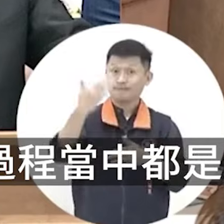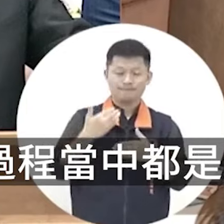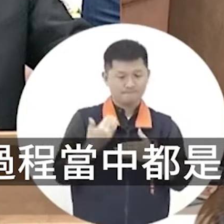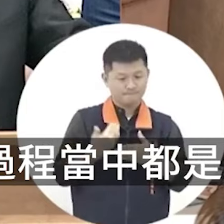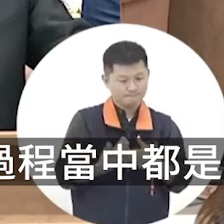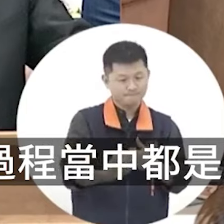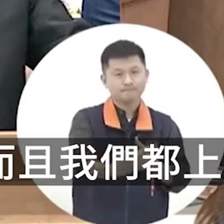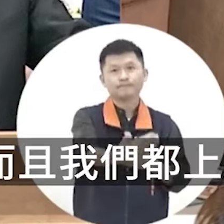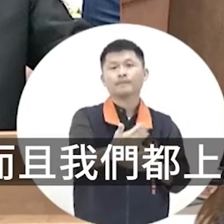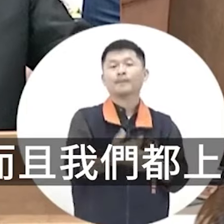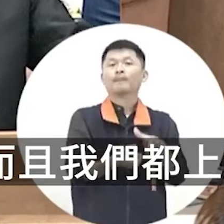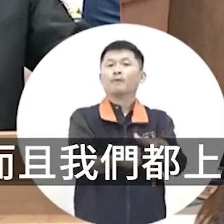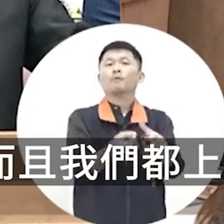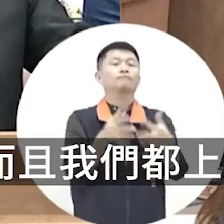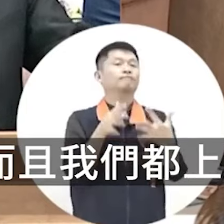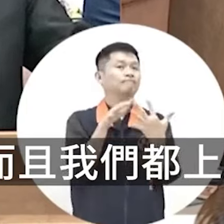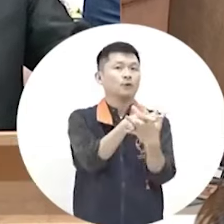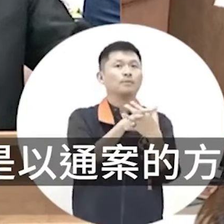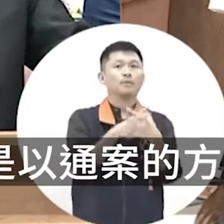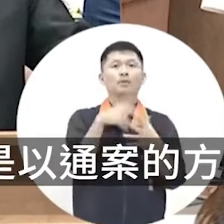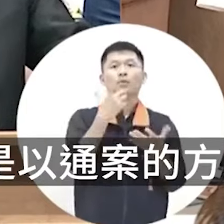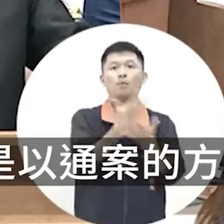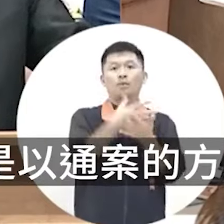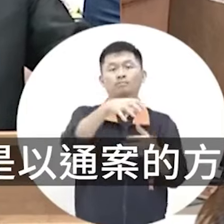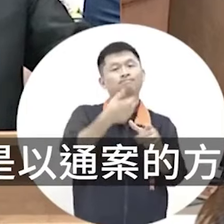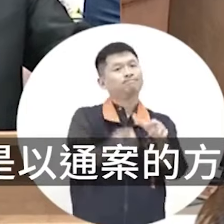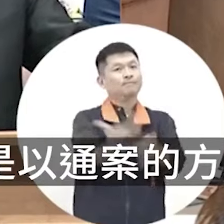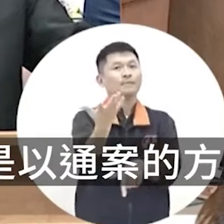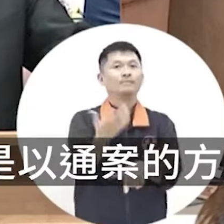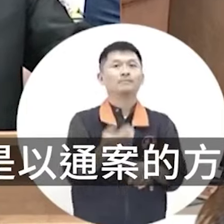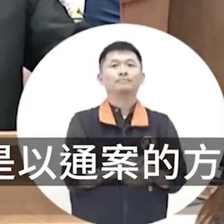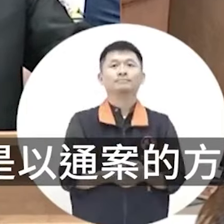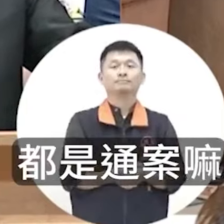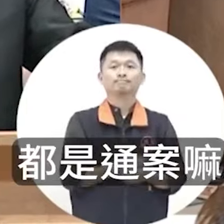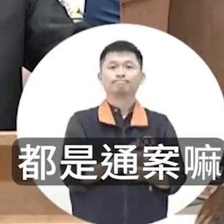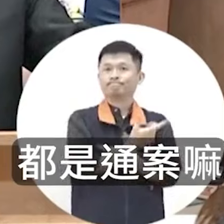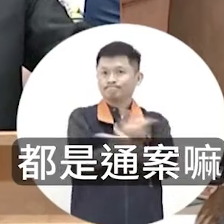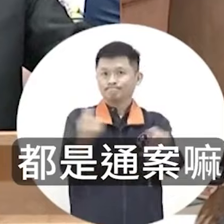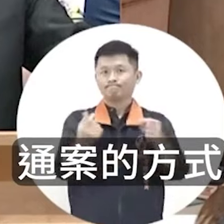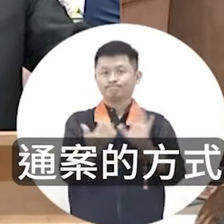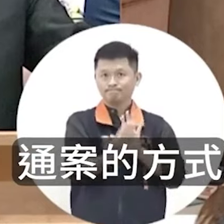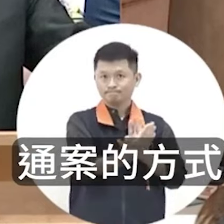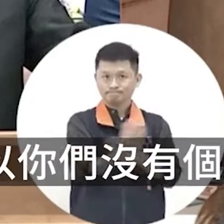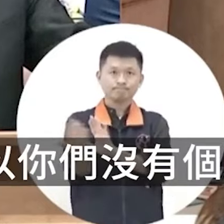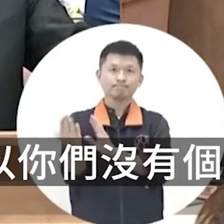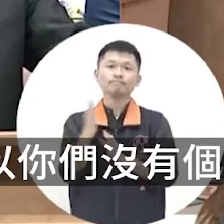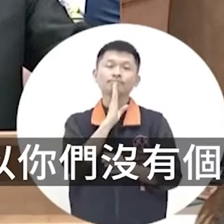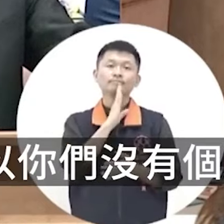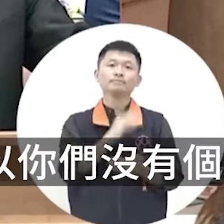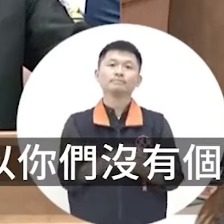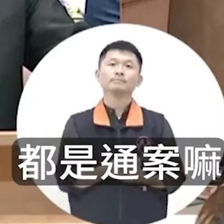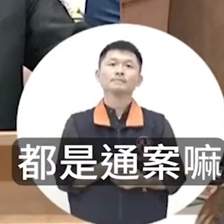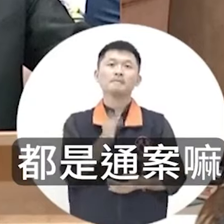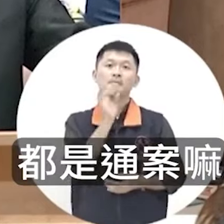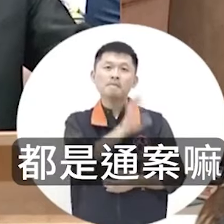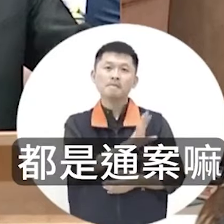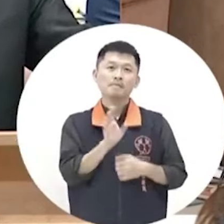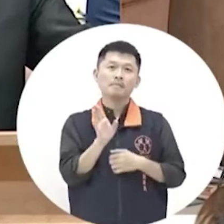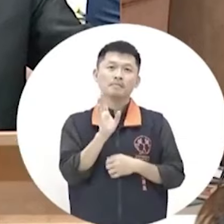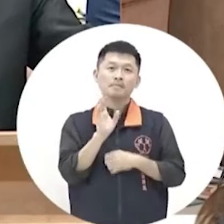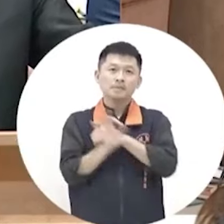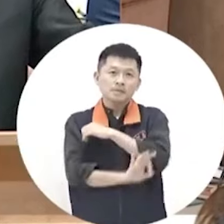中都是公开透明，而且我们都上网，而且都是以通案的方式来面对， 都是通案嘛， 通案的方式 来面对，所以你们没有个案嘛，都是通